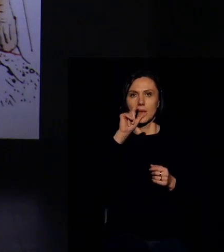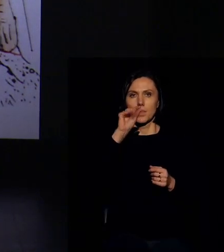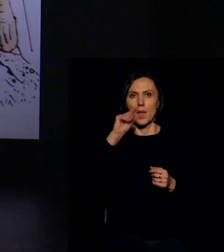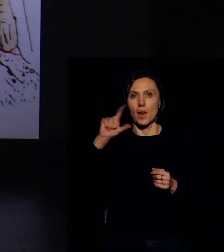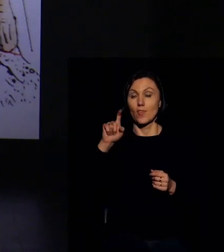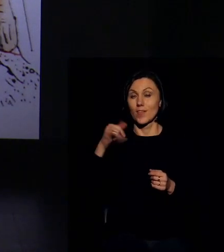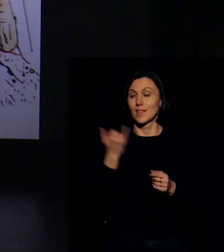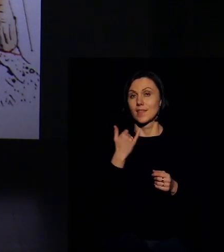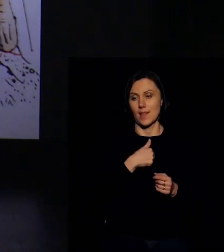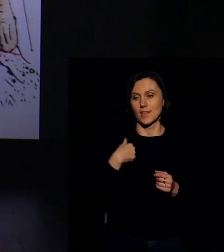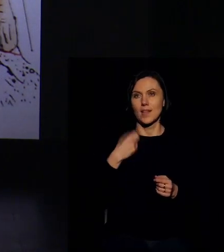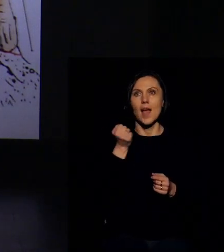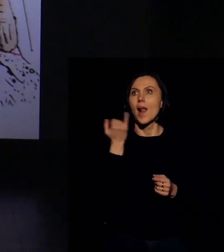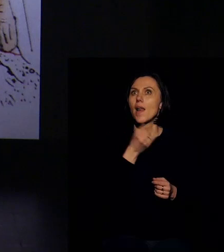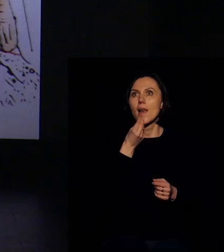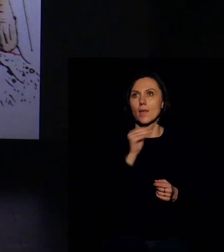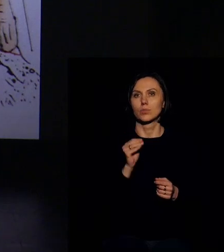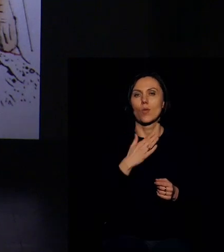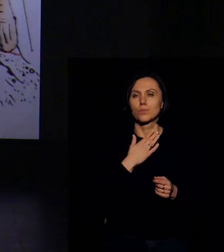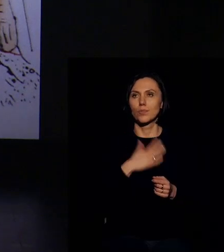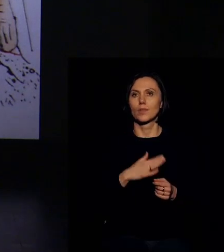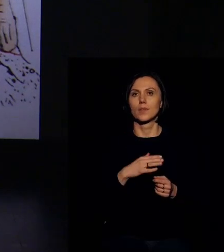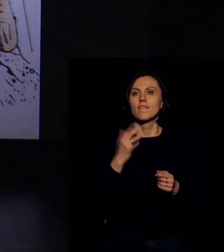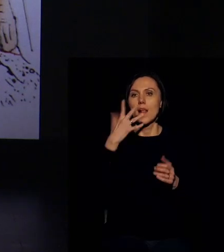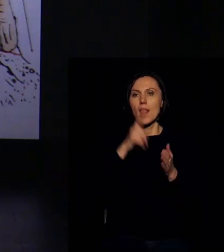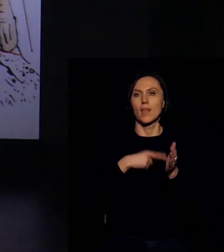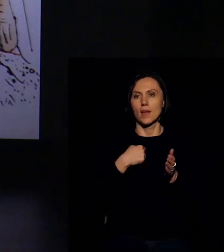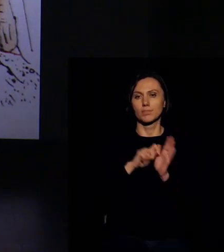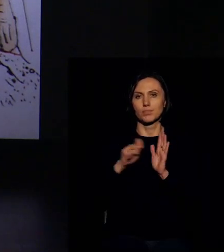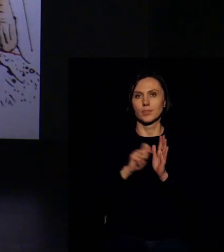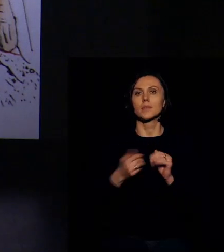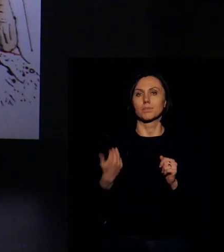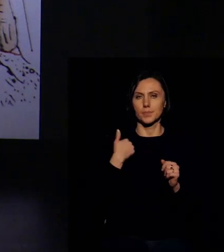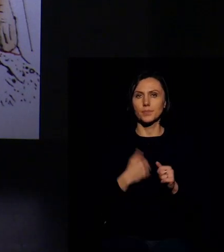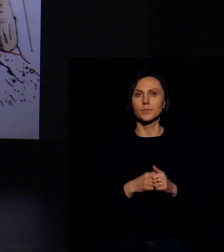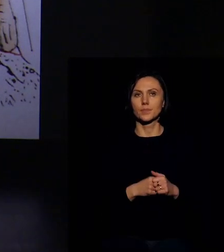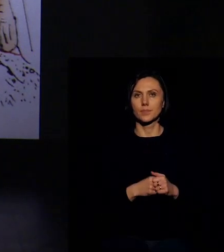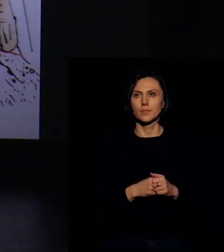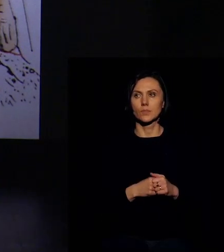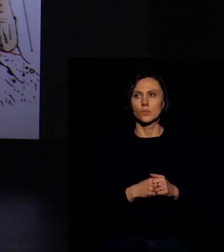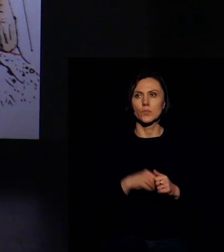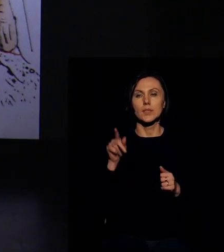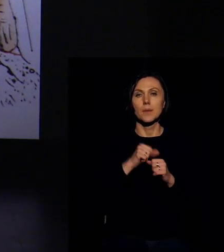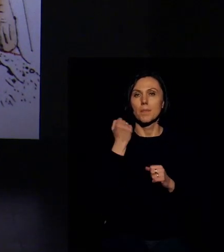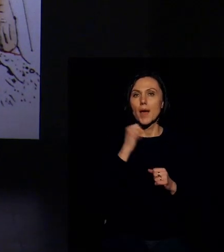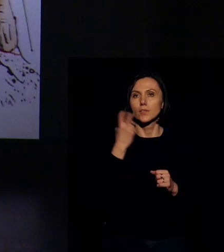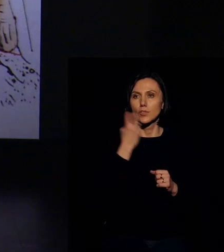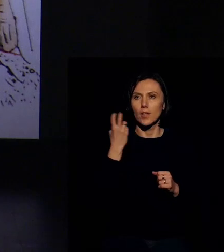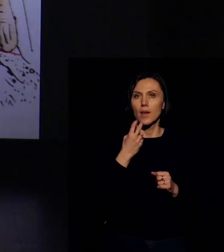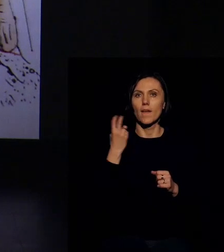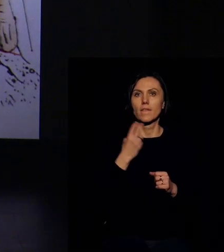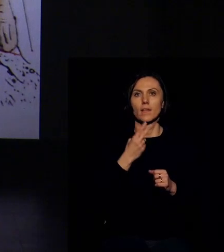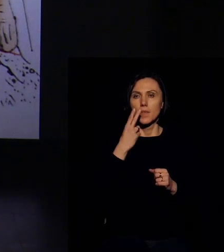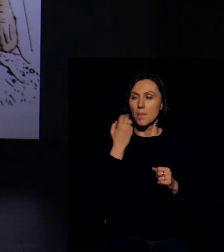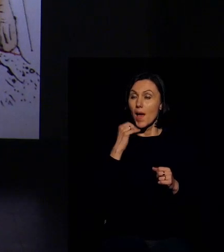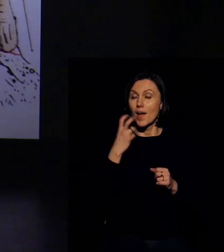nasza najbardziej ulubiona chyba ferrata, na której byliśmy wielokrotnie, która jest bardzo ciekawą, widowiskową